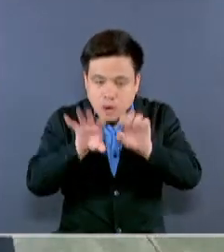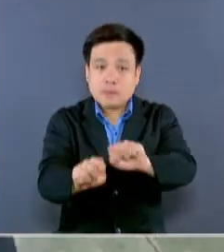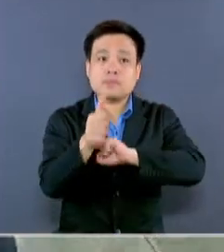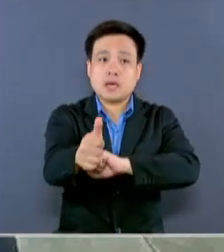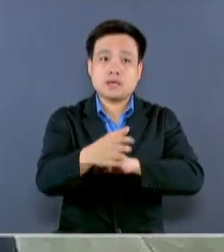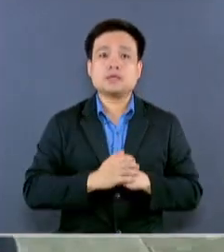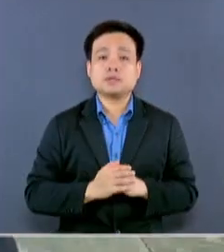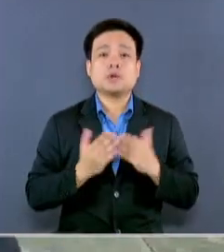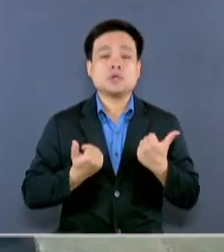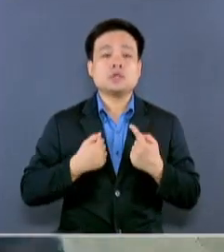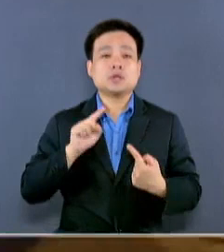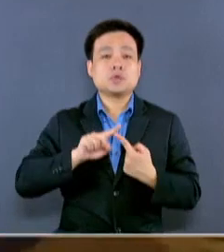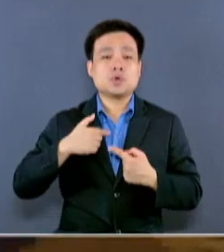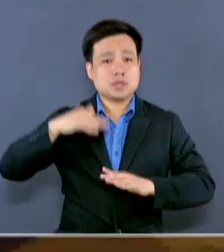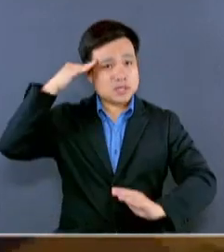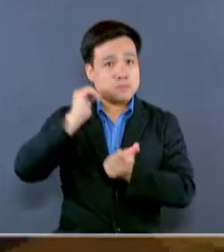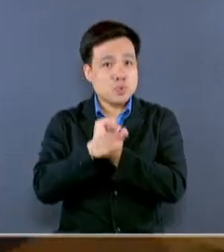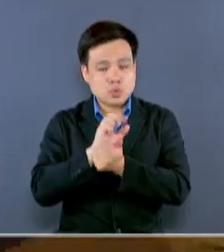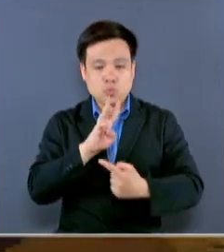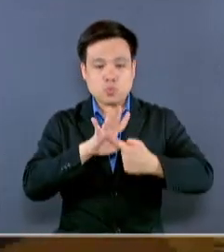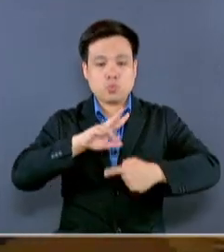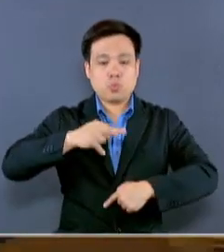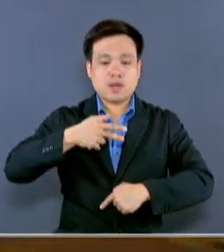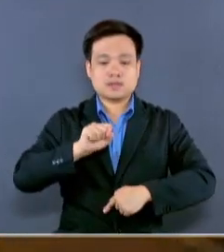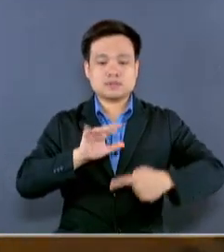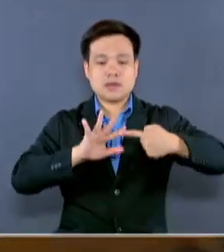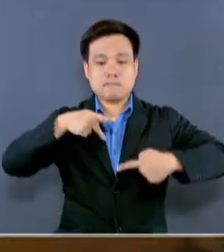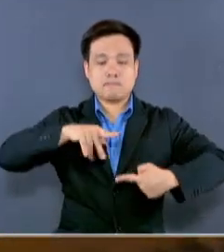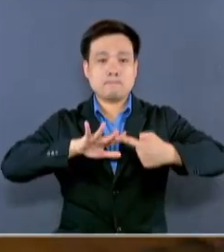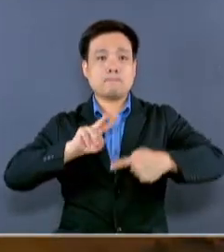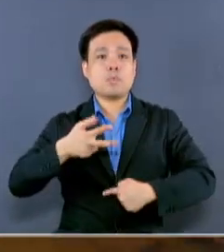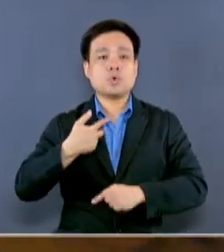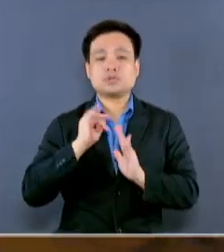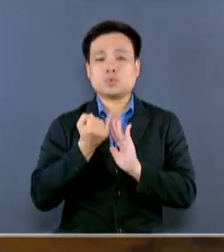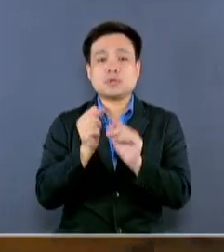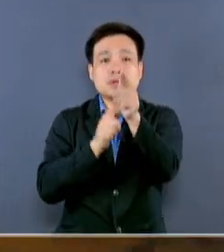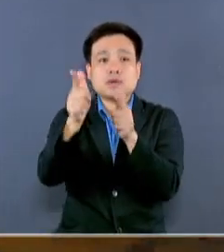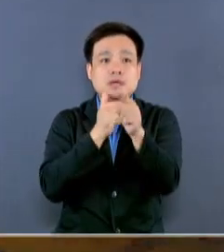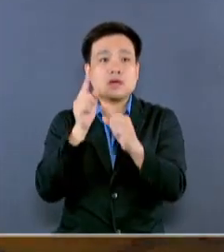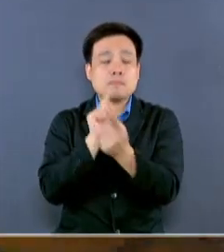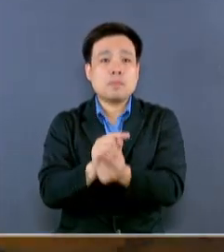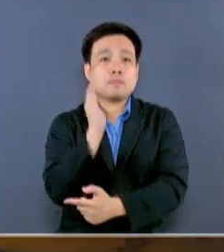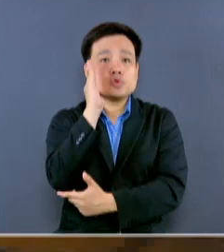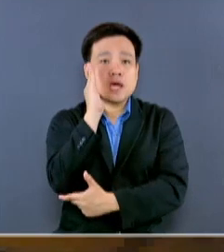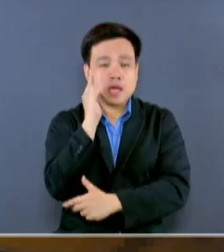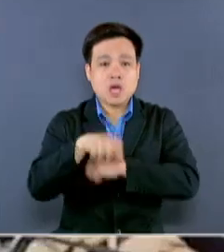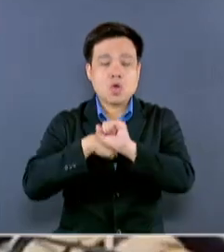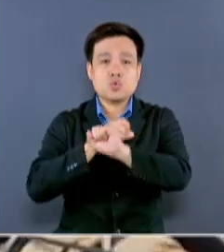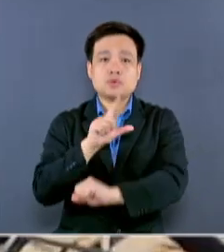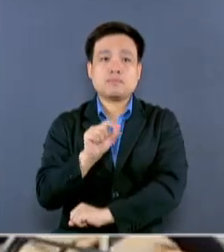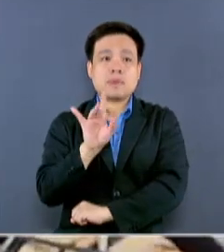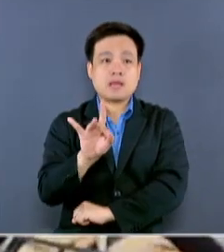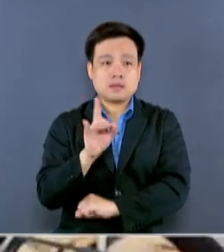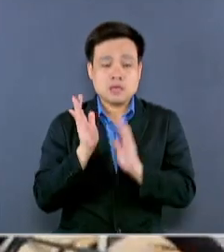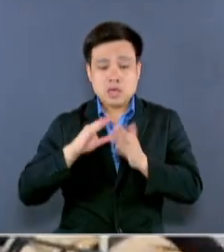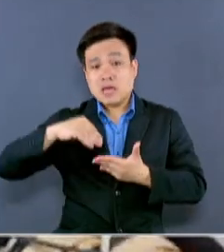ครับตำรวจวังสะพุงนำกำลังเข้าตรวจค้นในห้องพักของแรมแห่งหนึ่งในอำเภอวังสะพุงจังหวัดเลยพบตัวนายออายุ 28ปีครับเป็นนัก